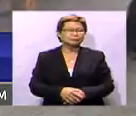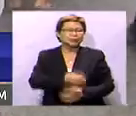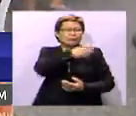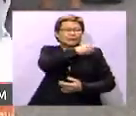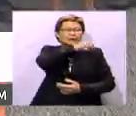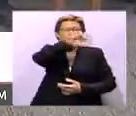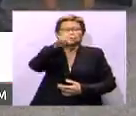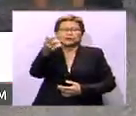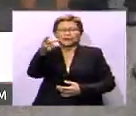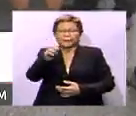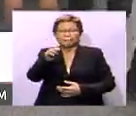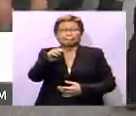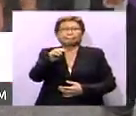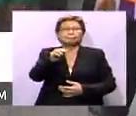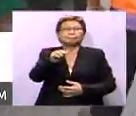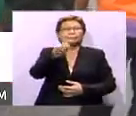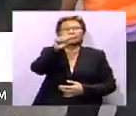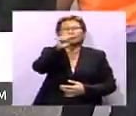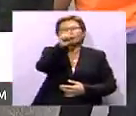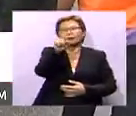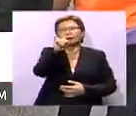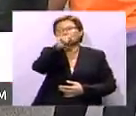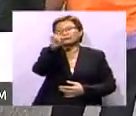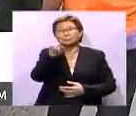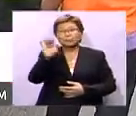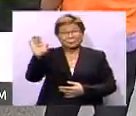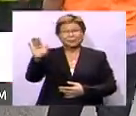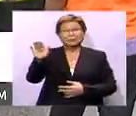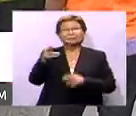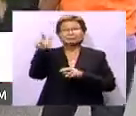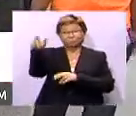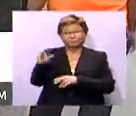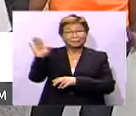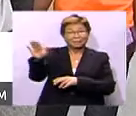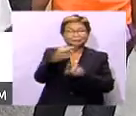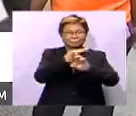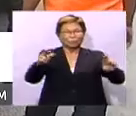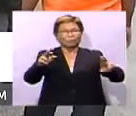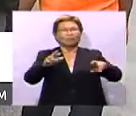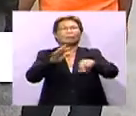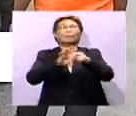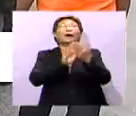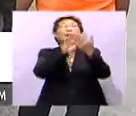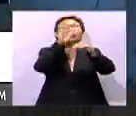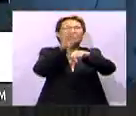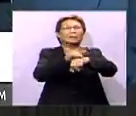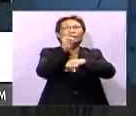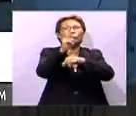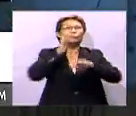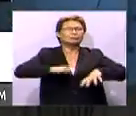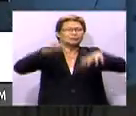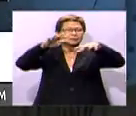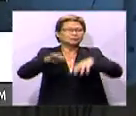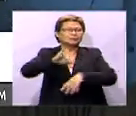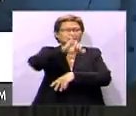Pegawai Jabatan Kebajikan Masyarakat Aziz Mamat berkata pihaknya bersiap siaga menghadapi gelombang kedua.